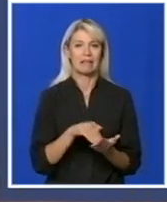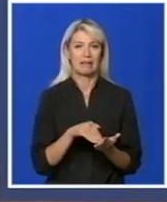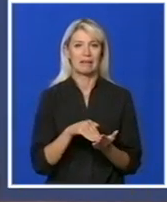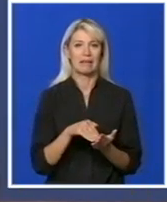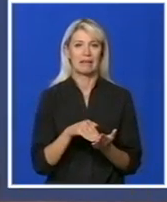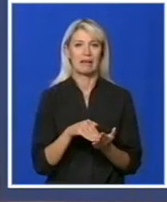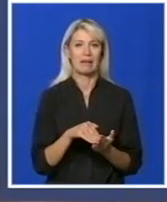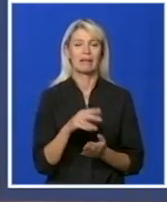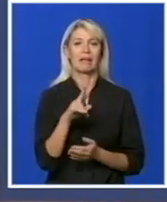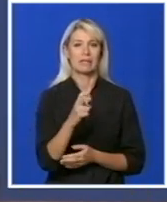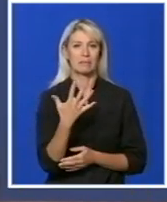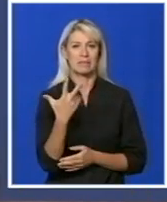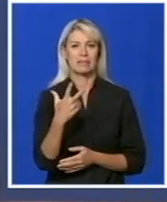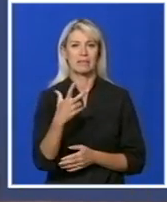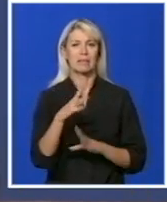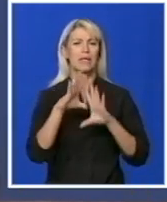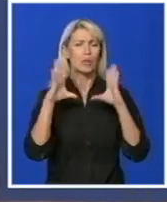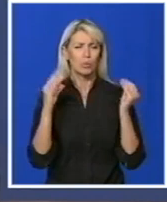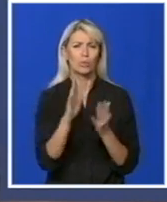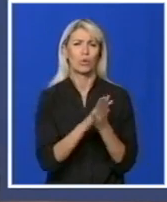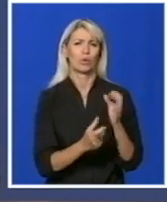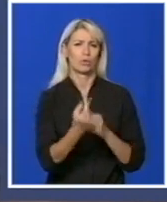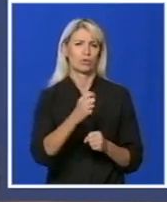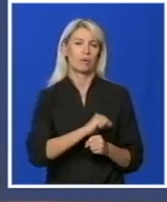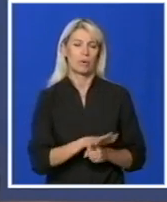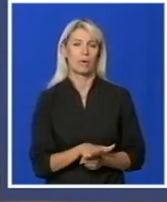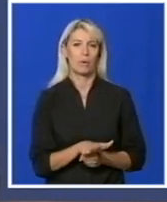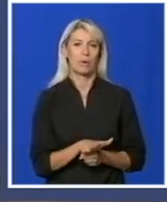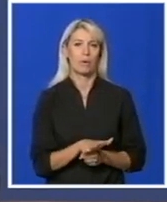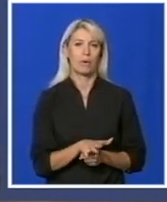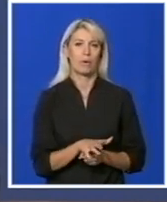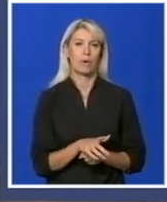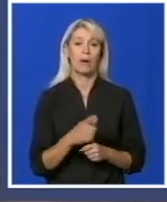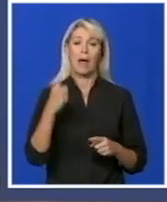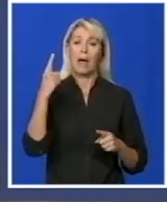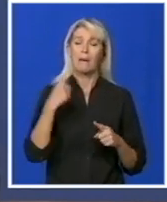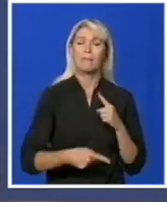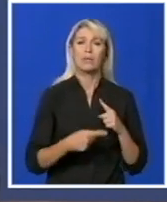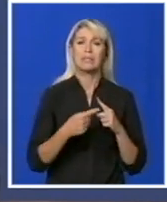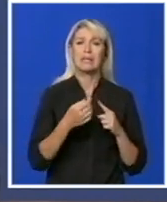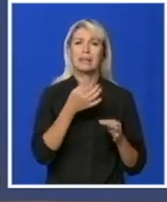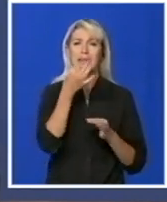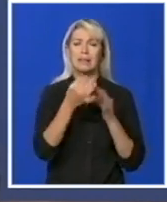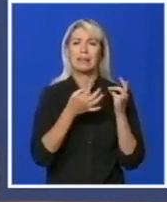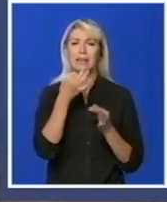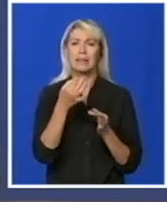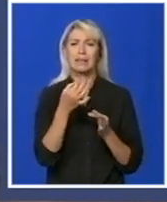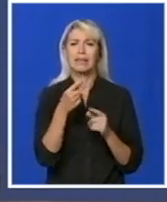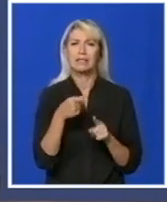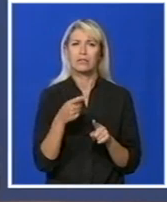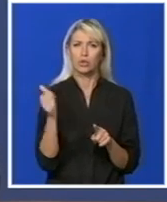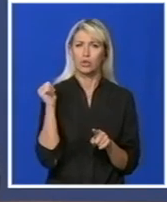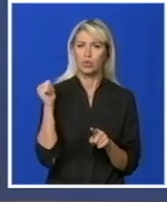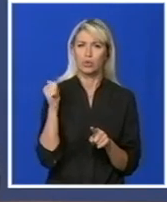29.233 potvrđena slučaja COVID-19 infekcije. Od poslednjeg našeg izveštaja, jučerašnji